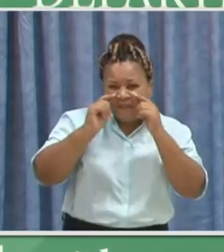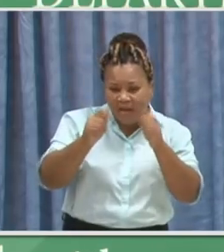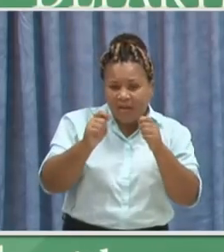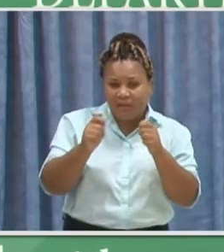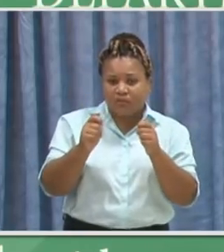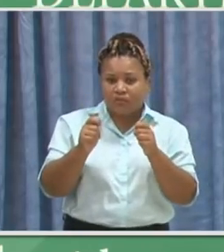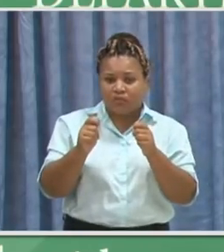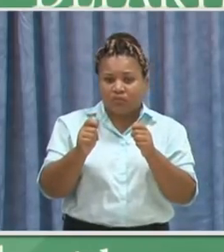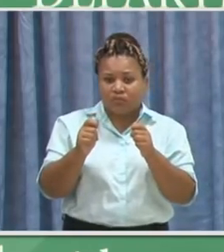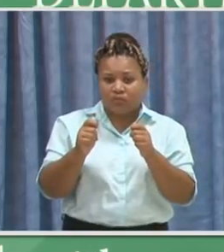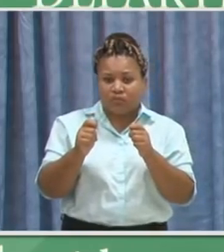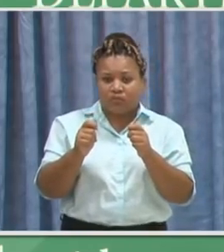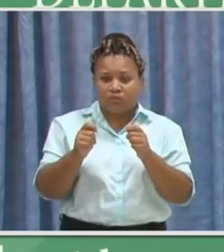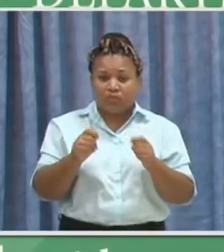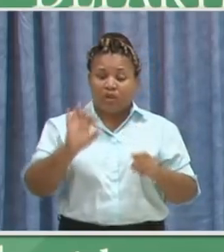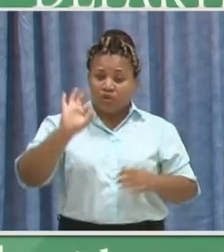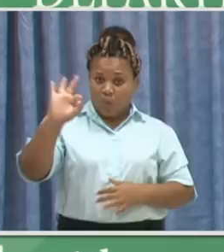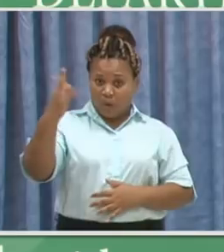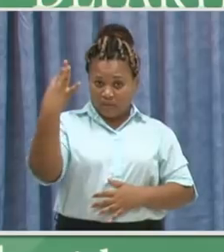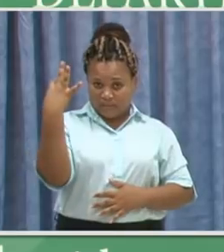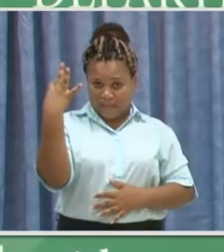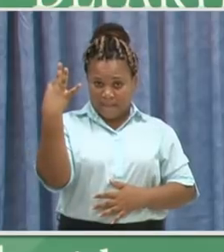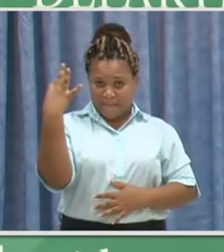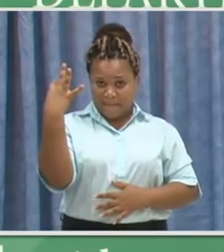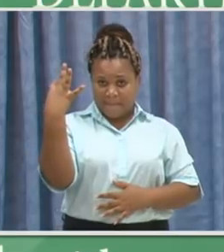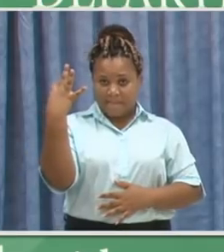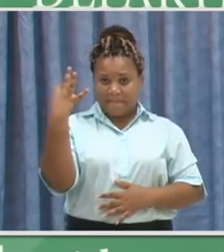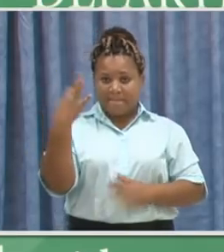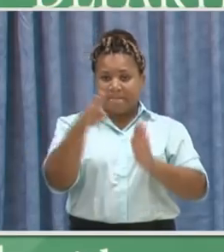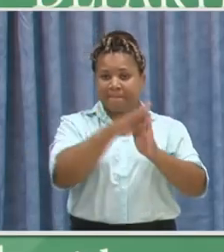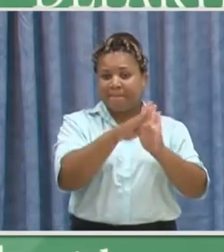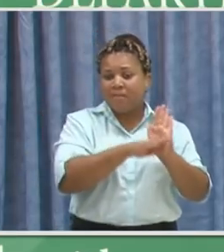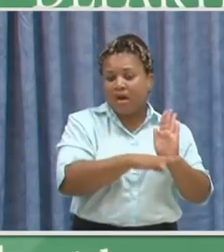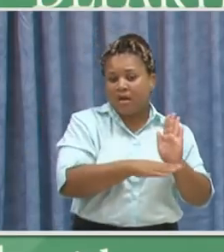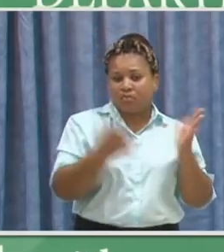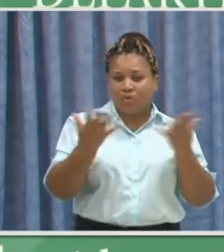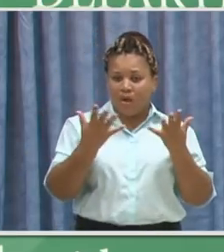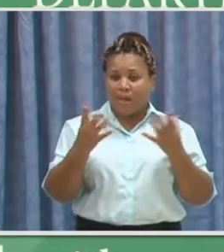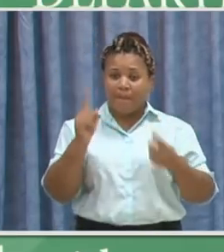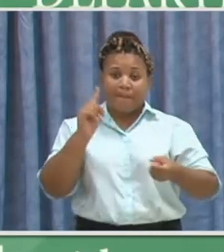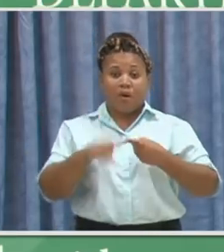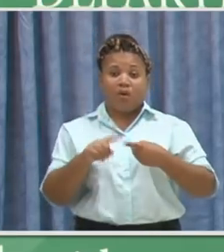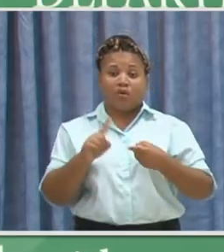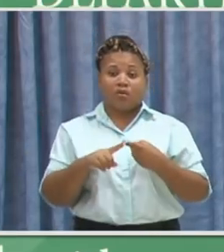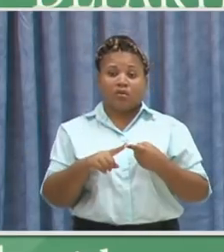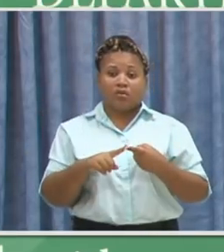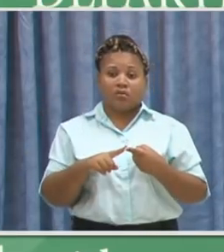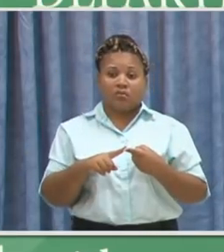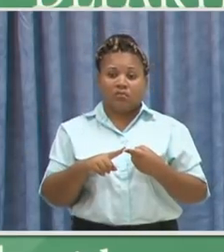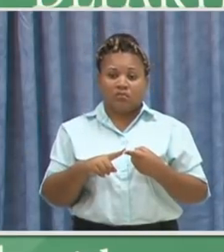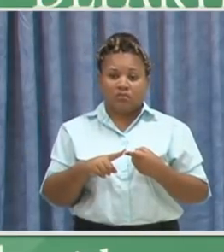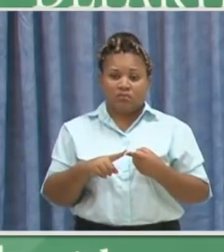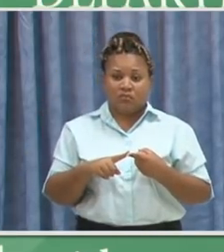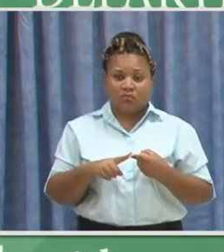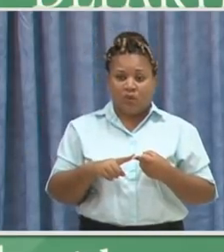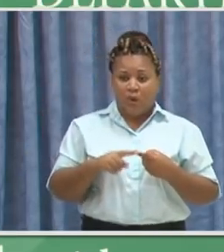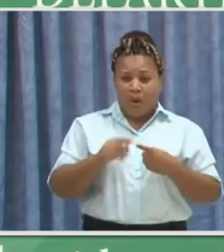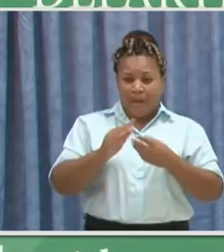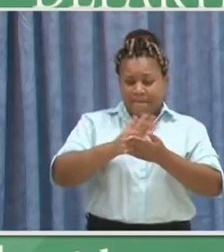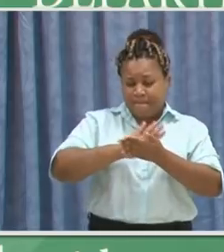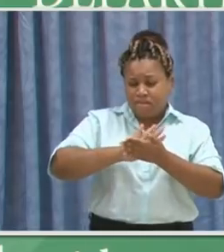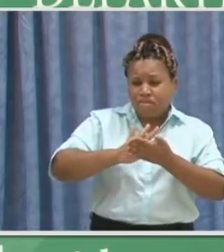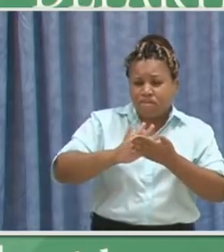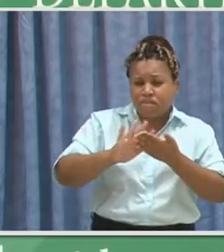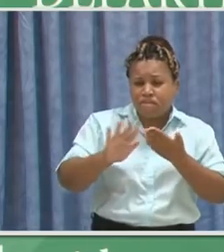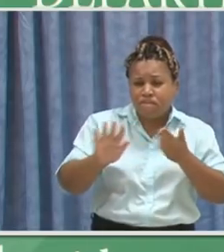pilier est l'hygiène. Et nous causons l'hygiène, nous causons l'hygiène personnelle, l'hygiène pour nettoyer